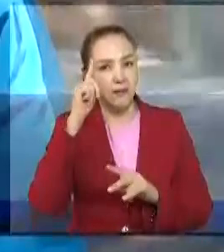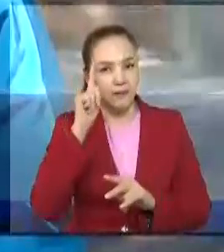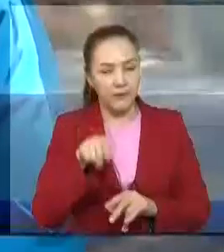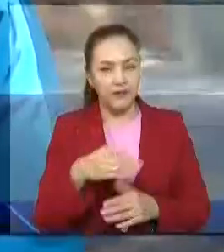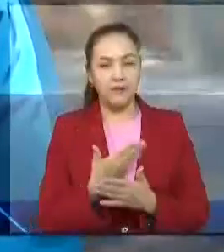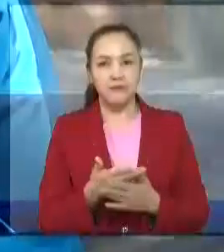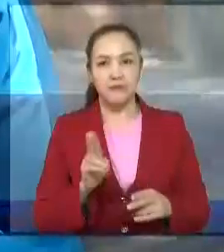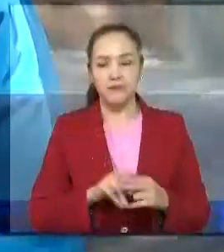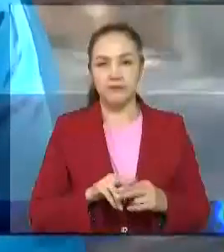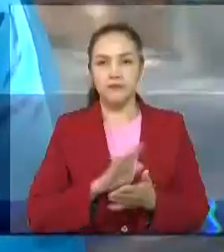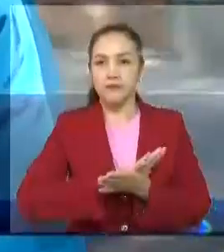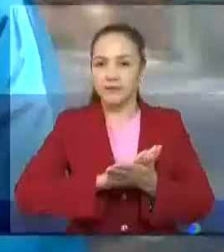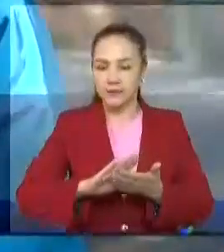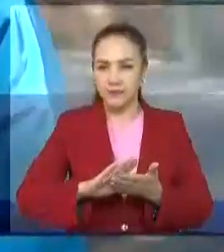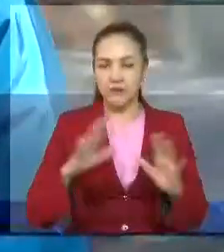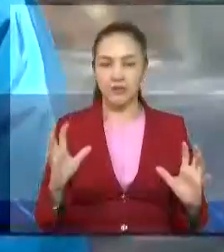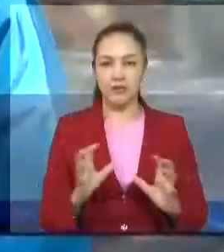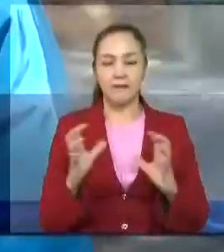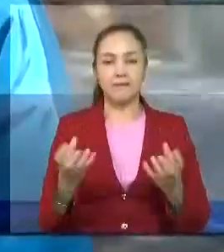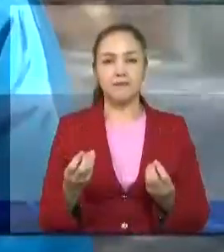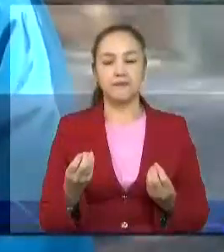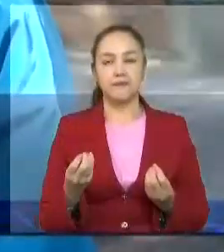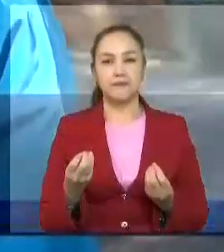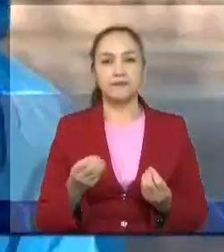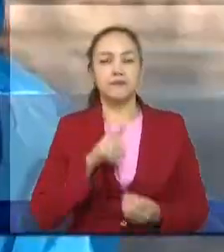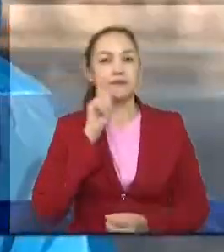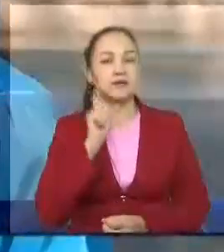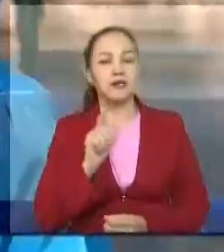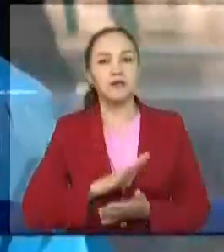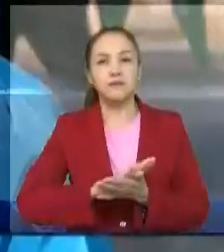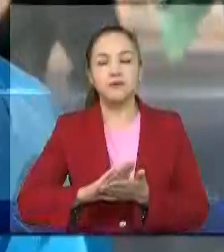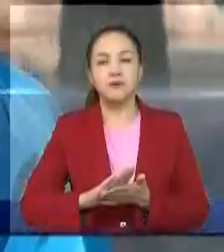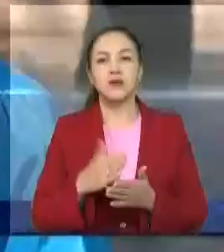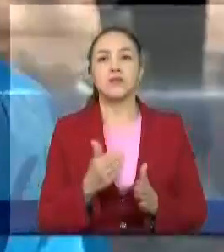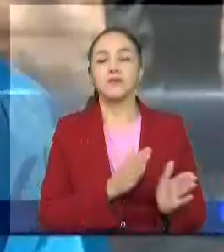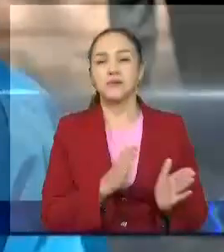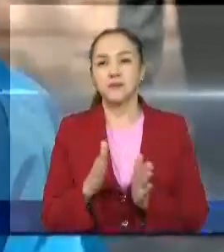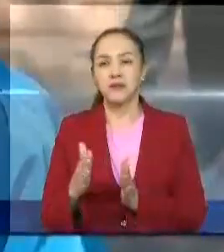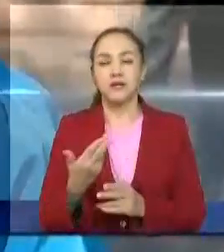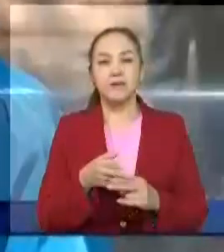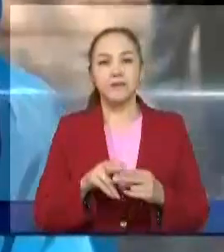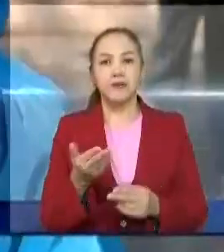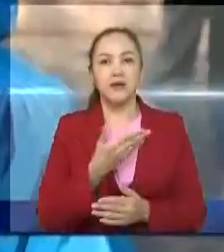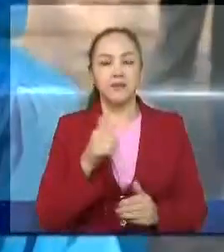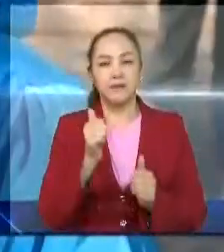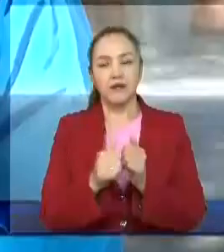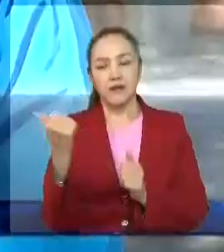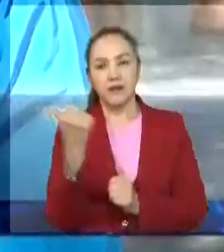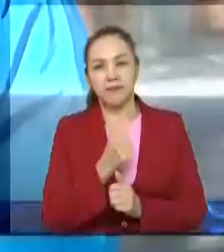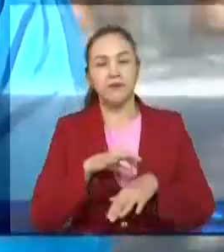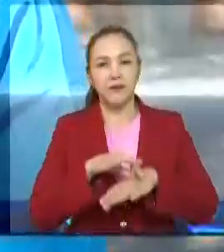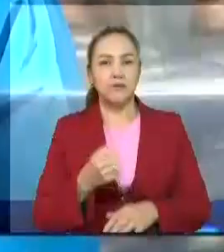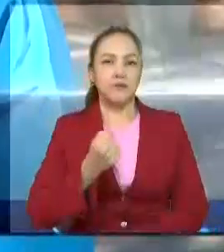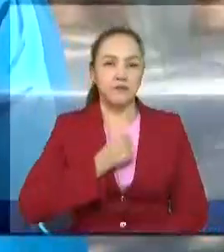Сондықтан енді тазалықты сақтауға және жастарға тазалық мәдениетті қалыптастыру үшін бұны біздер апта сайын өткізіп тұрамыз.